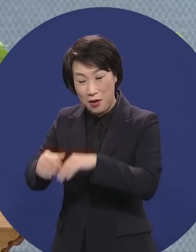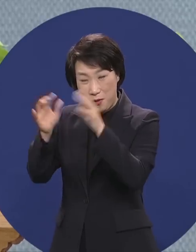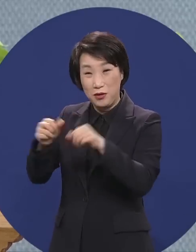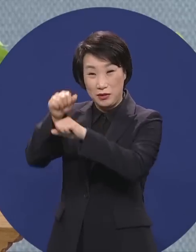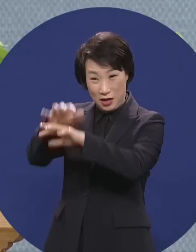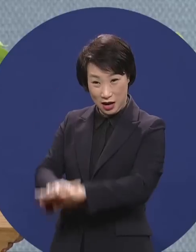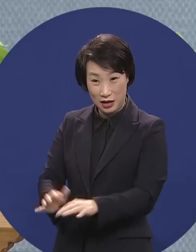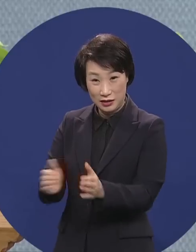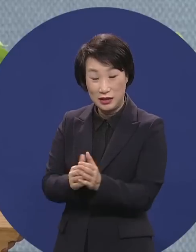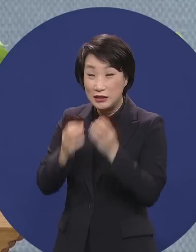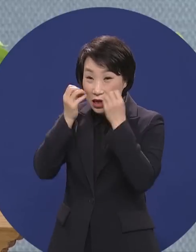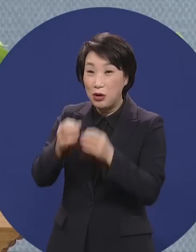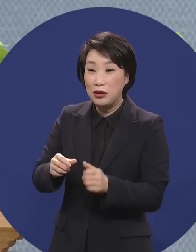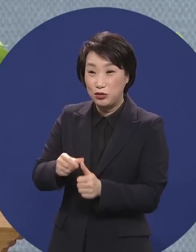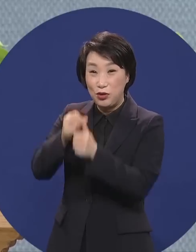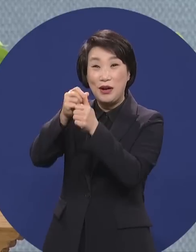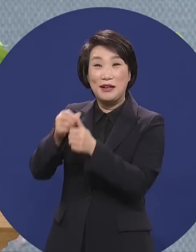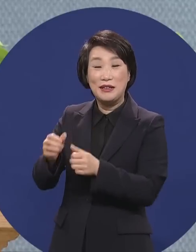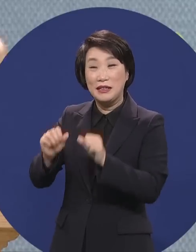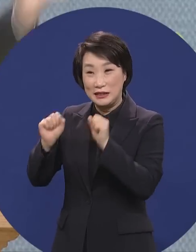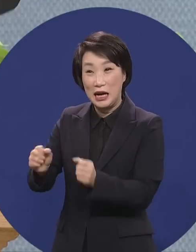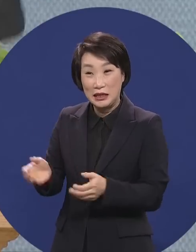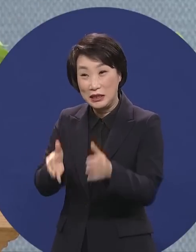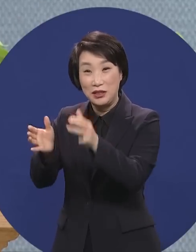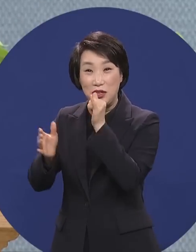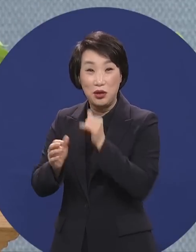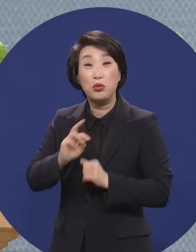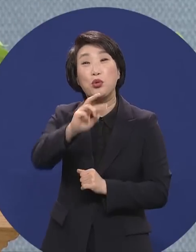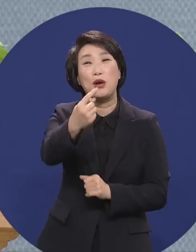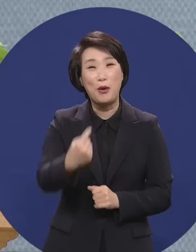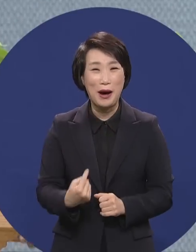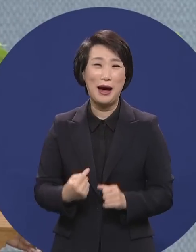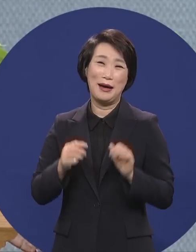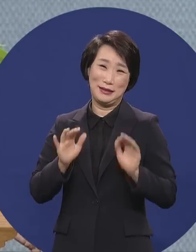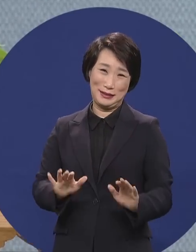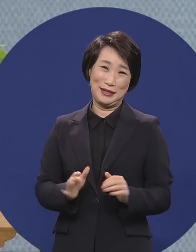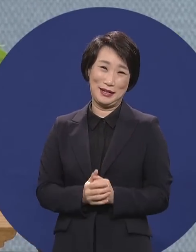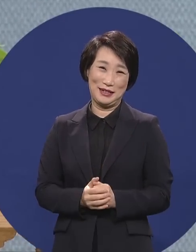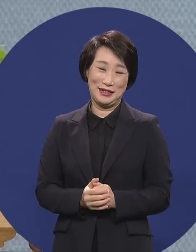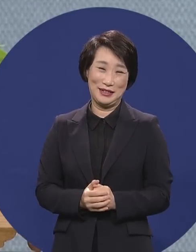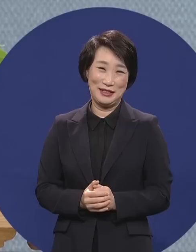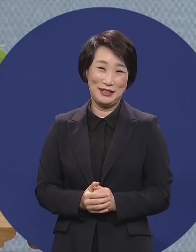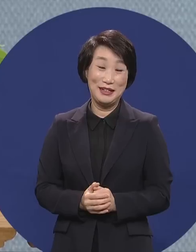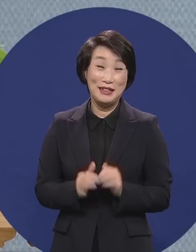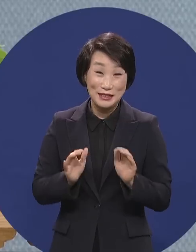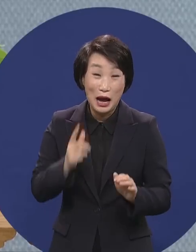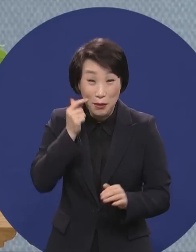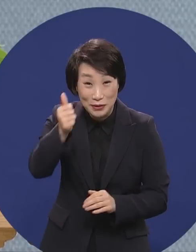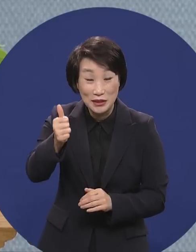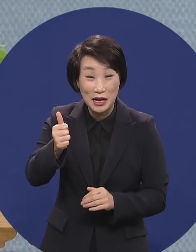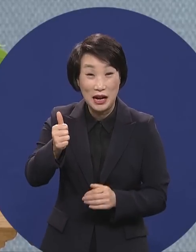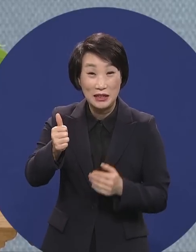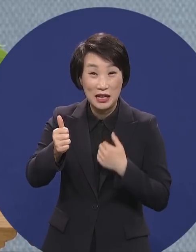흘려버렸어. 새롭고 산 길이 있어. 돌아만 와. 아버지가 돌아올 길을 아들의